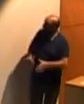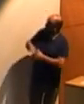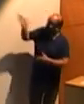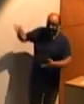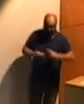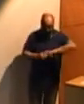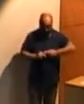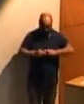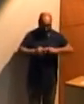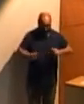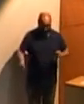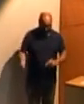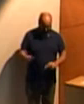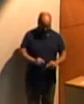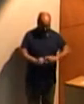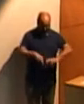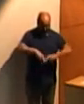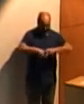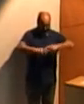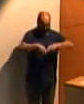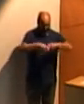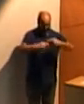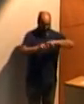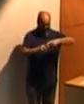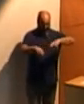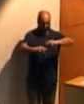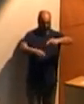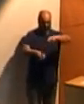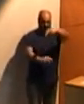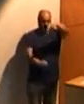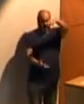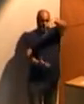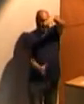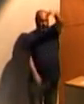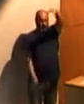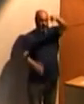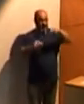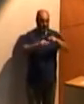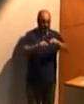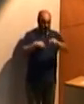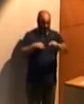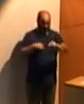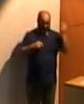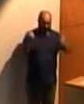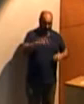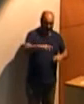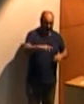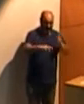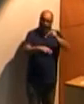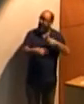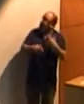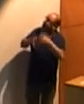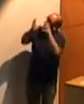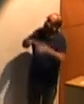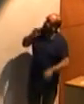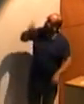s'ordonne qui se colle qui construisent une forme et je peux changer chaque légaux et en plus ce personnage est un système intéressant